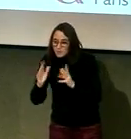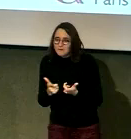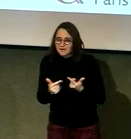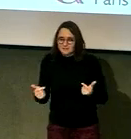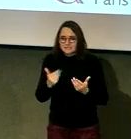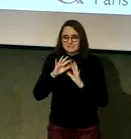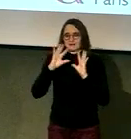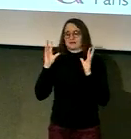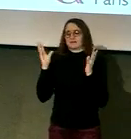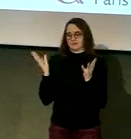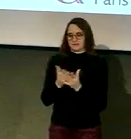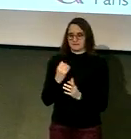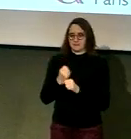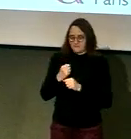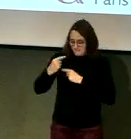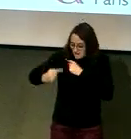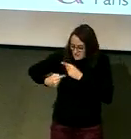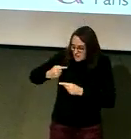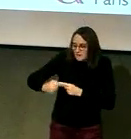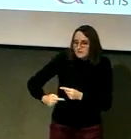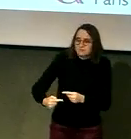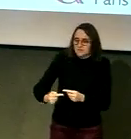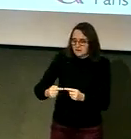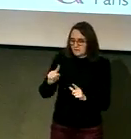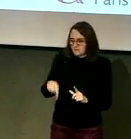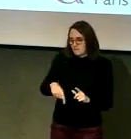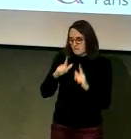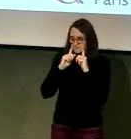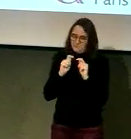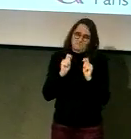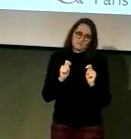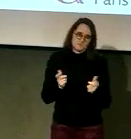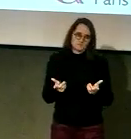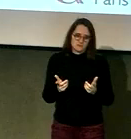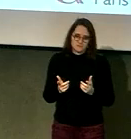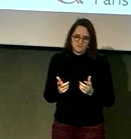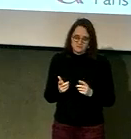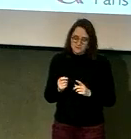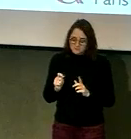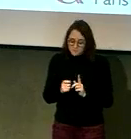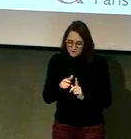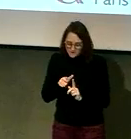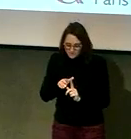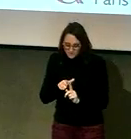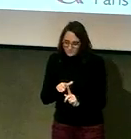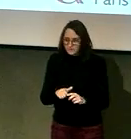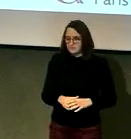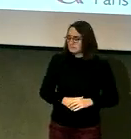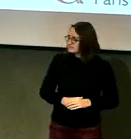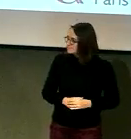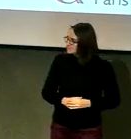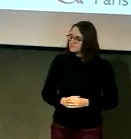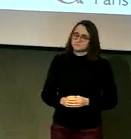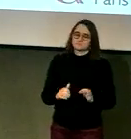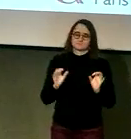un travail transgénérationnel qu'on doit être vigilant quand on accompagne la mère enceinte. Voilà.